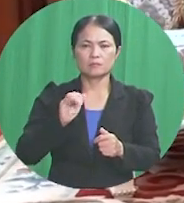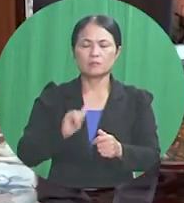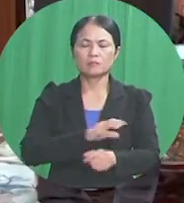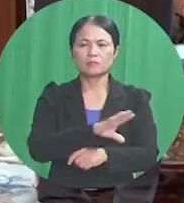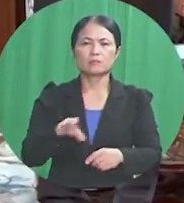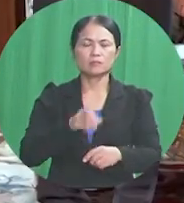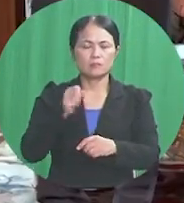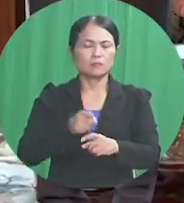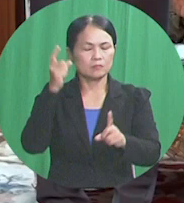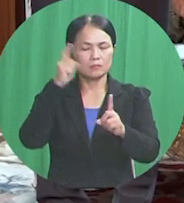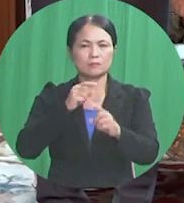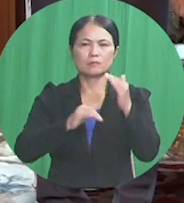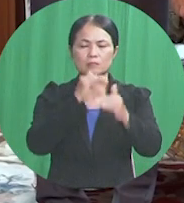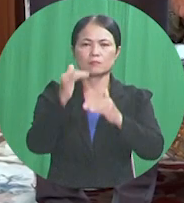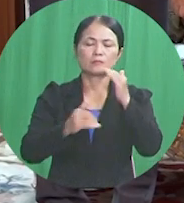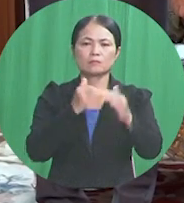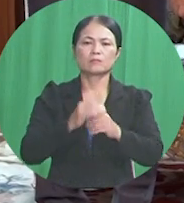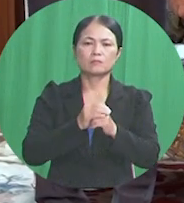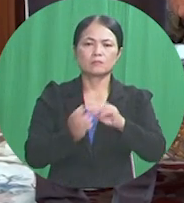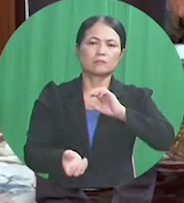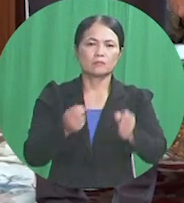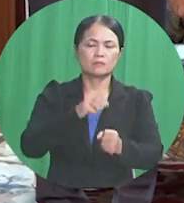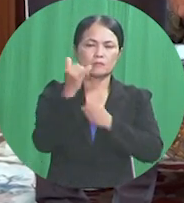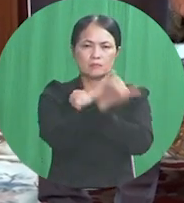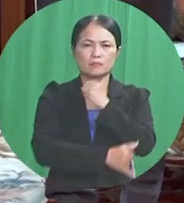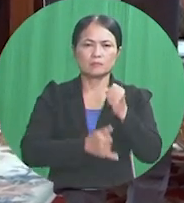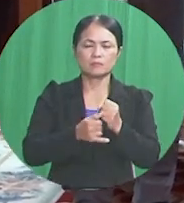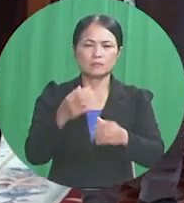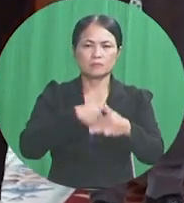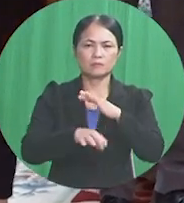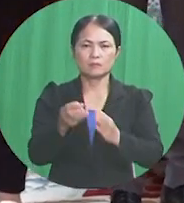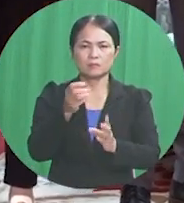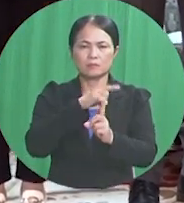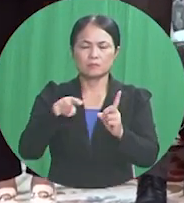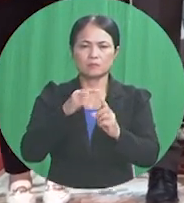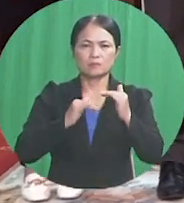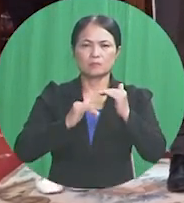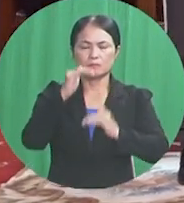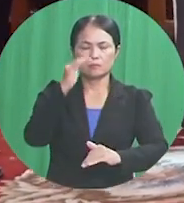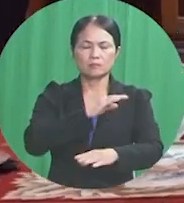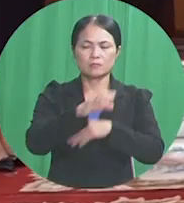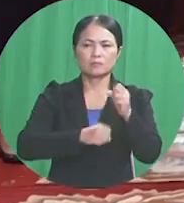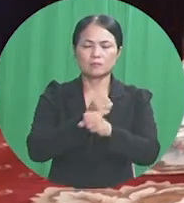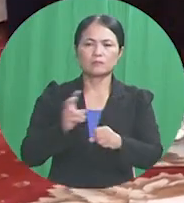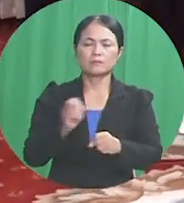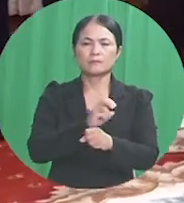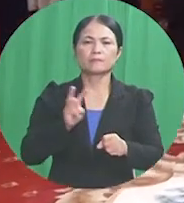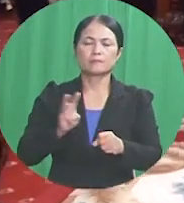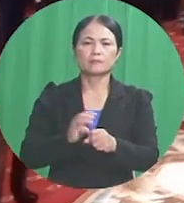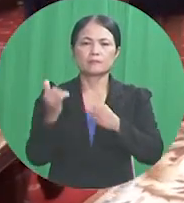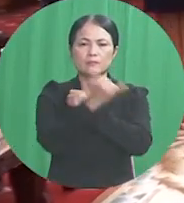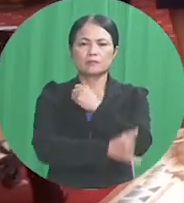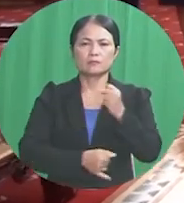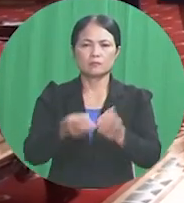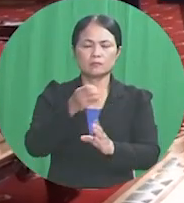ชีสำหรับบานโกดังอภิวัตขนองกาคลายเชียประเทศมีนจำนวนมัดซุมกำรัดปูในชนามปีปอนสามสับนังประเทศ